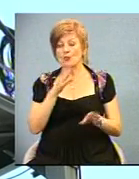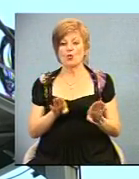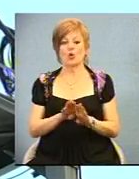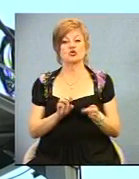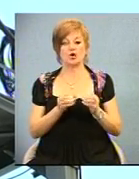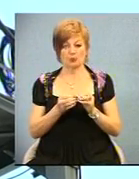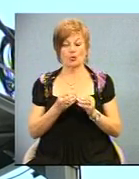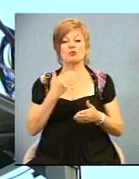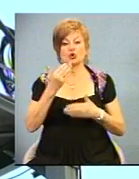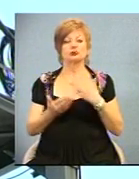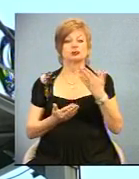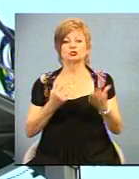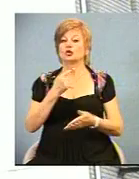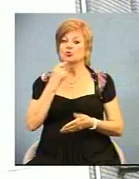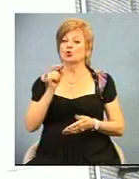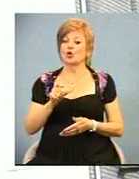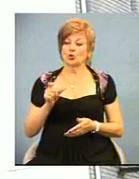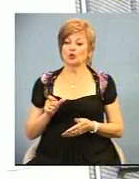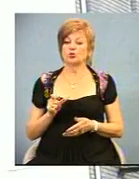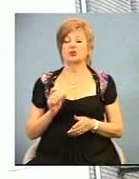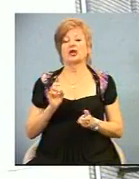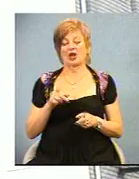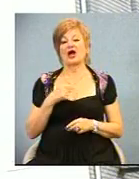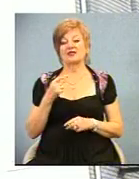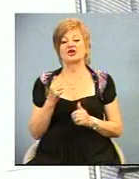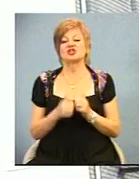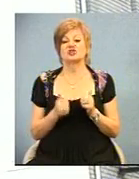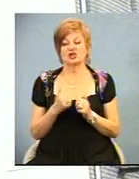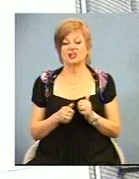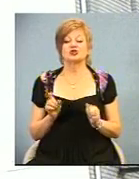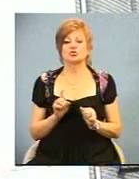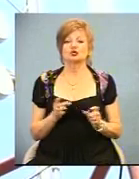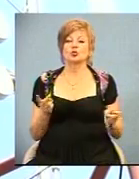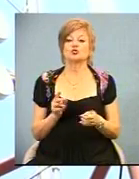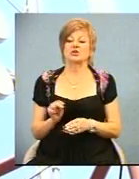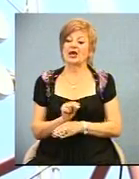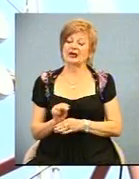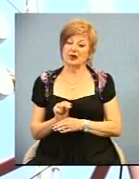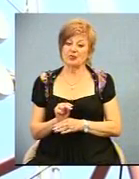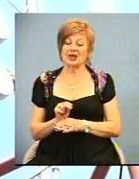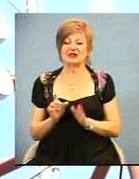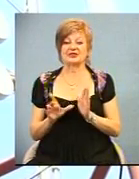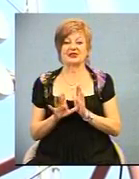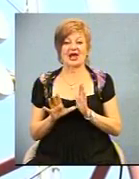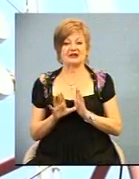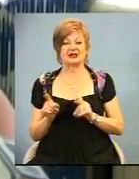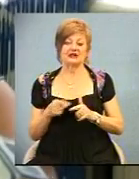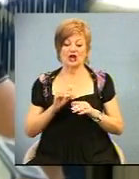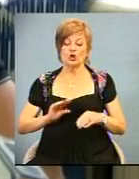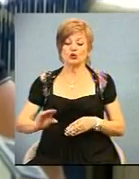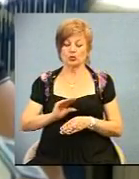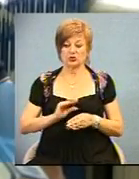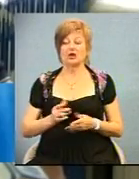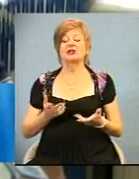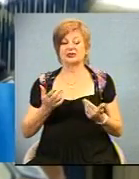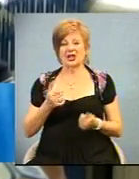проблемами звертаються чимало абонентів. Як свідчить практика, частіше за все потрібно ремонтувати антенну або ж тюнер. Проходить